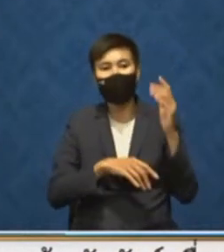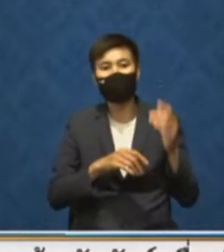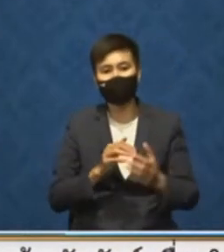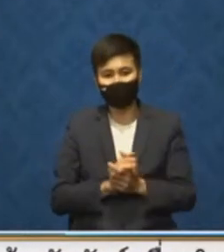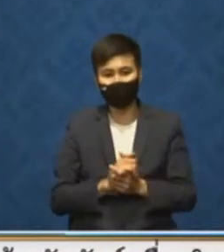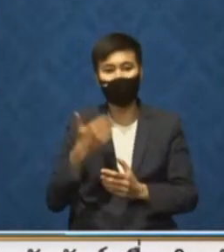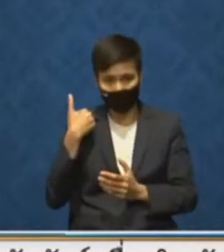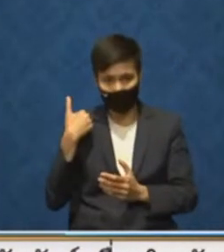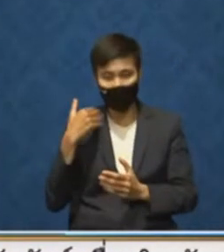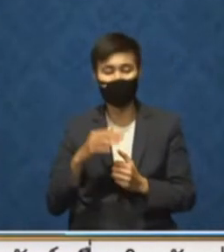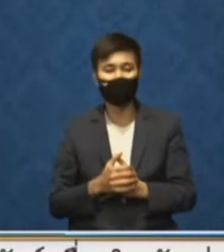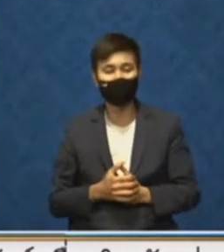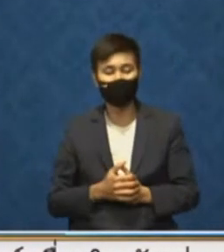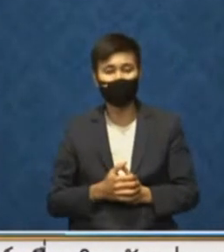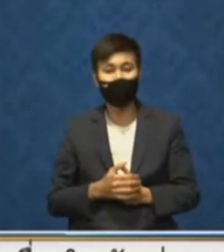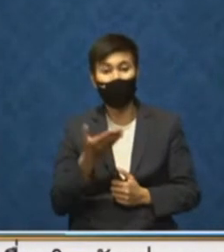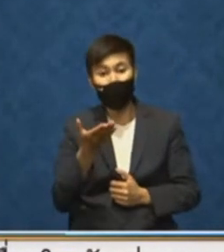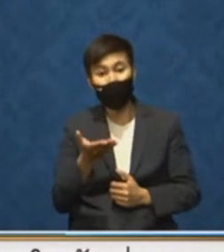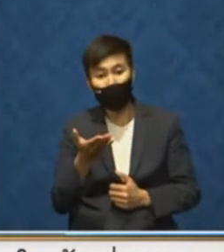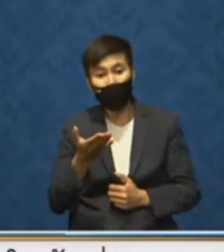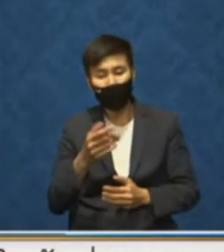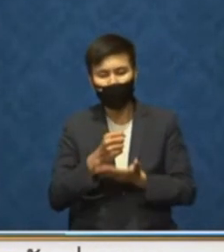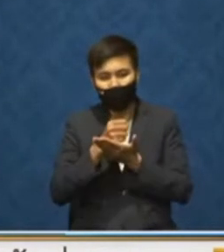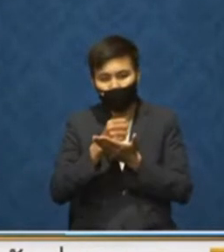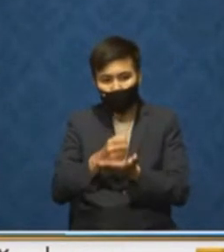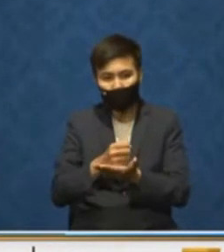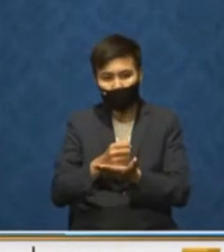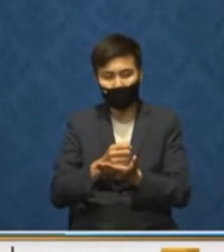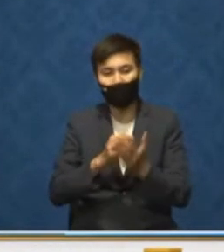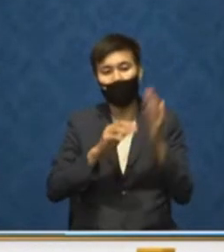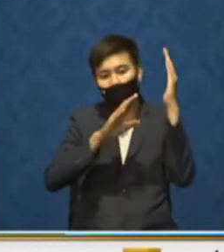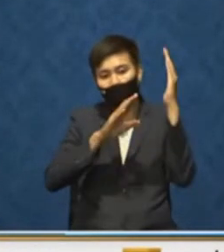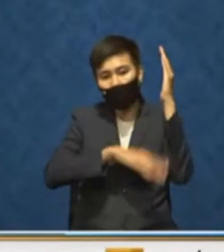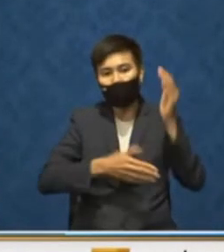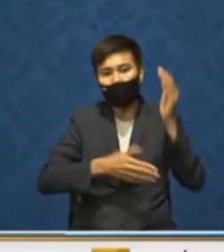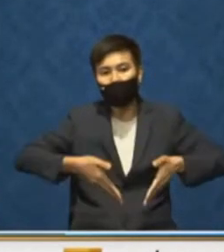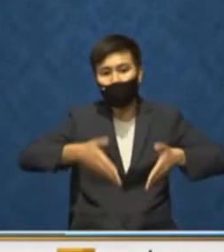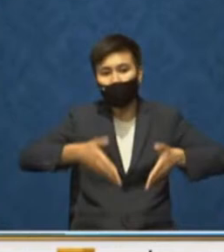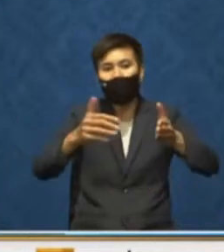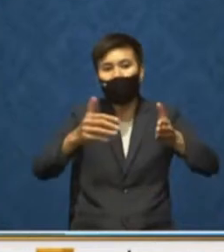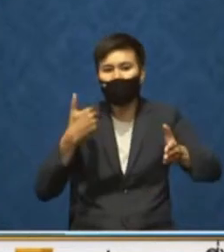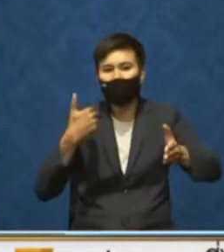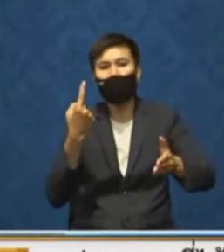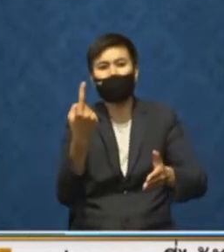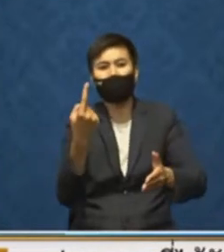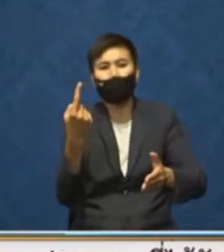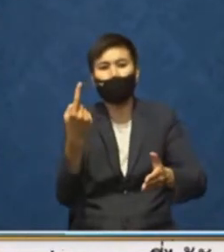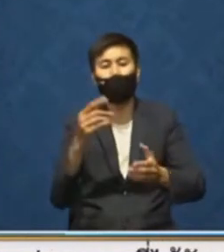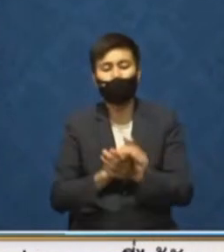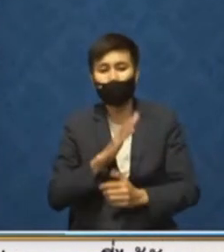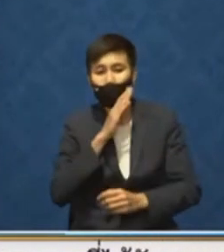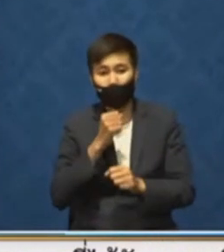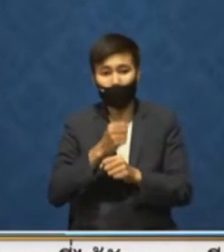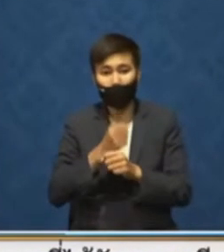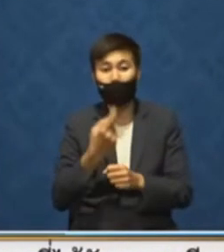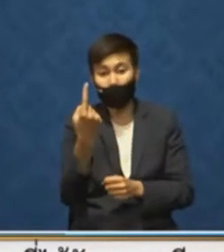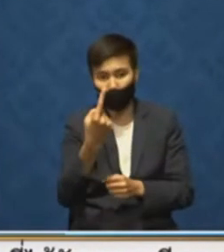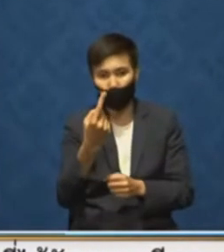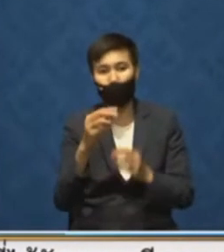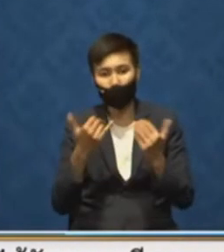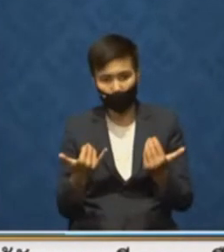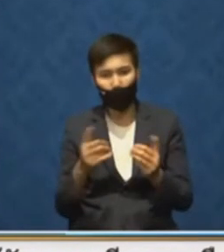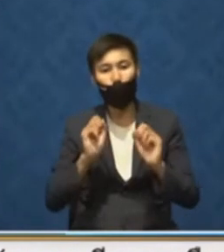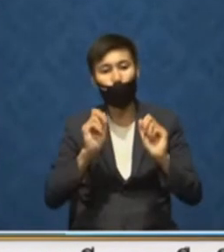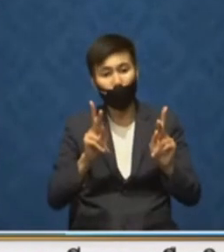หลายท่านในที่นี้ก็ขอมาบอกขอให้ผมไปช่วยเรื่องภาคใต้หน่อยเส้นทางถนนแล้วไม่เช่นเดียวผมก็บอกข้าทำเช่นเดียวตอนนี้ก็โอเคแต่